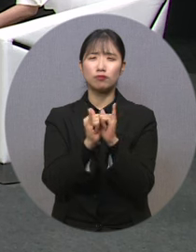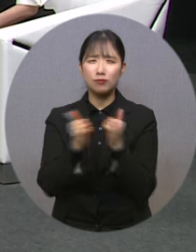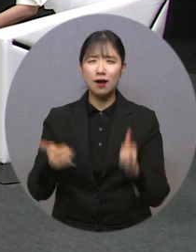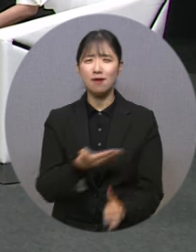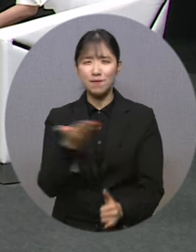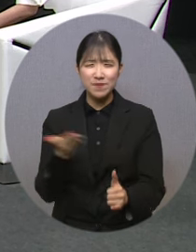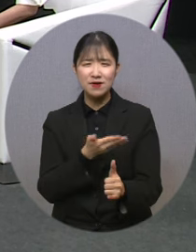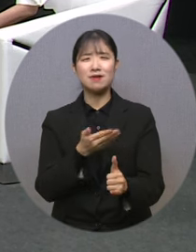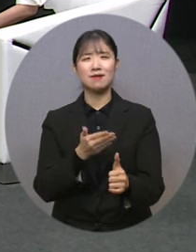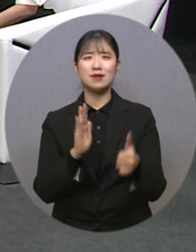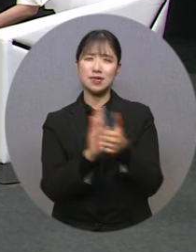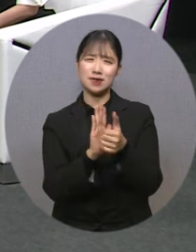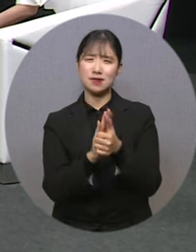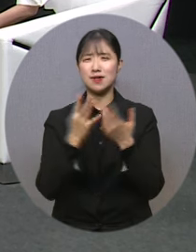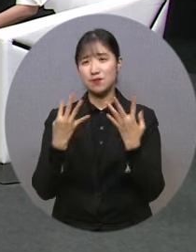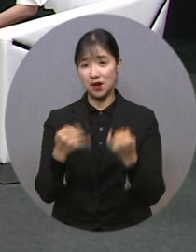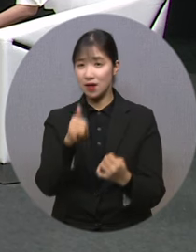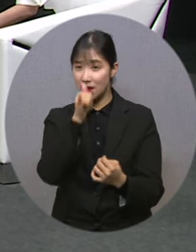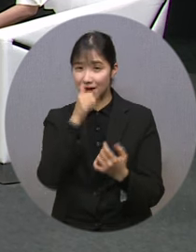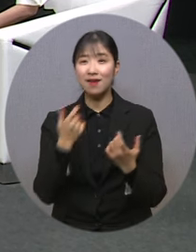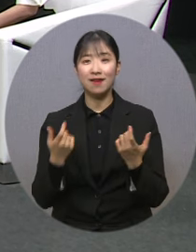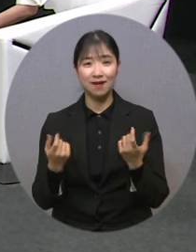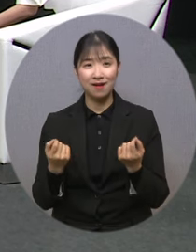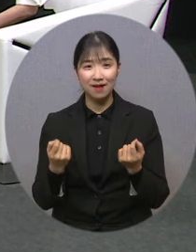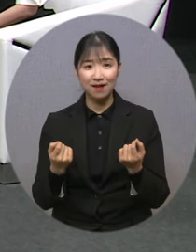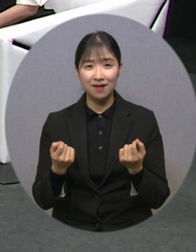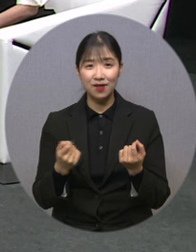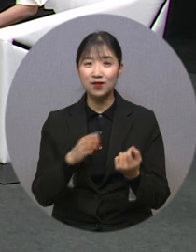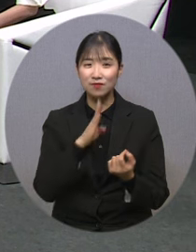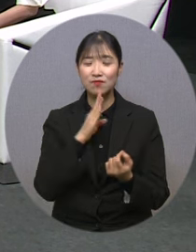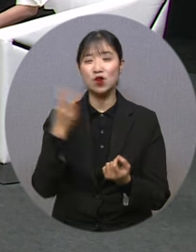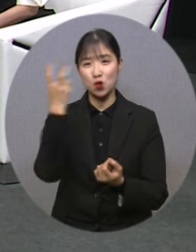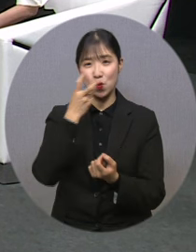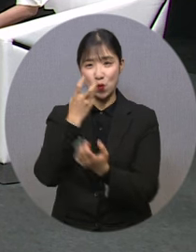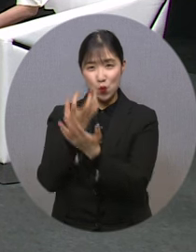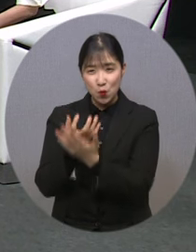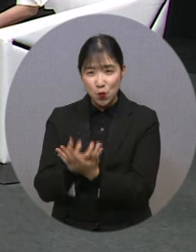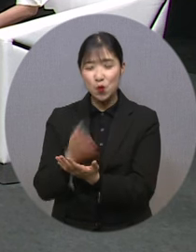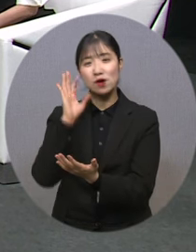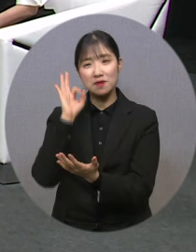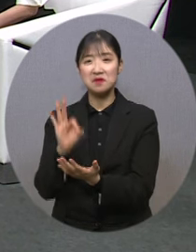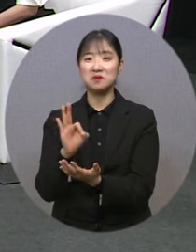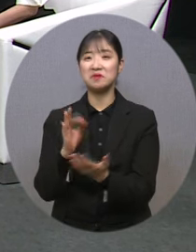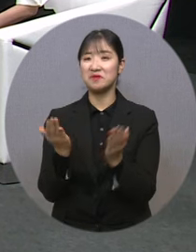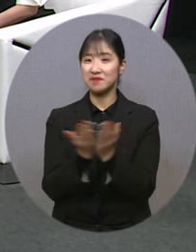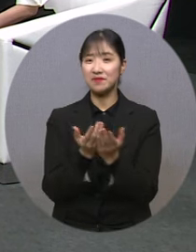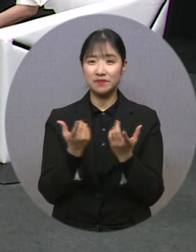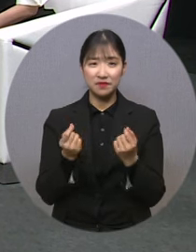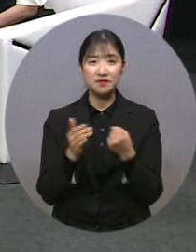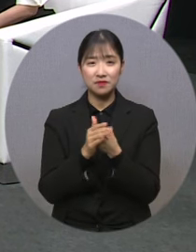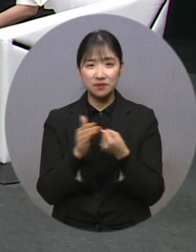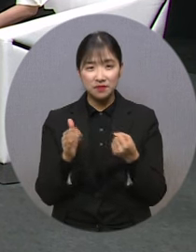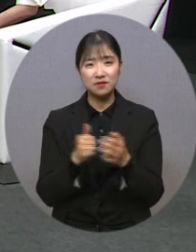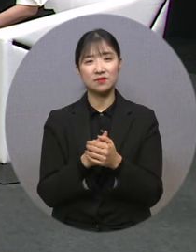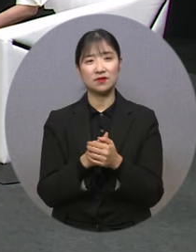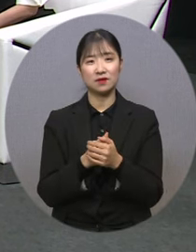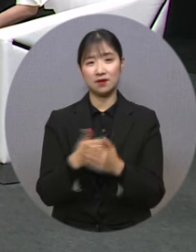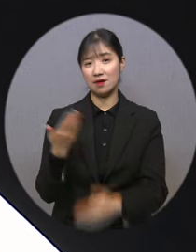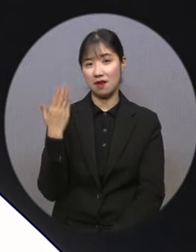많은 지지를 받고 있는 것으로 여러가지 여론조사에서 나오고 있습니다 그래서 그런지